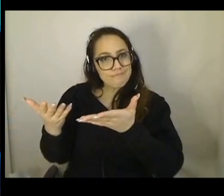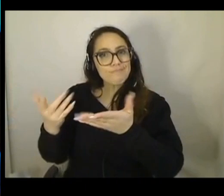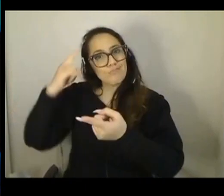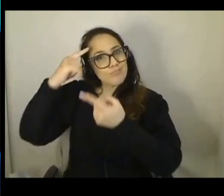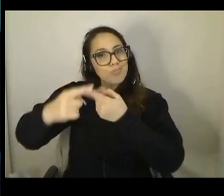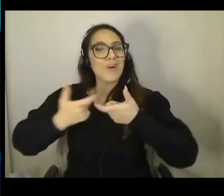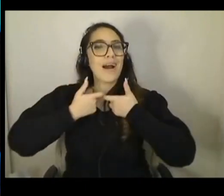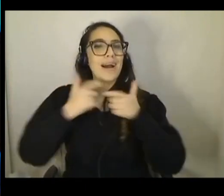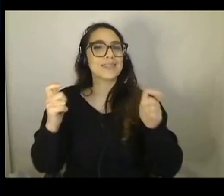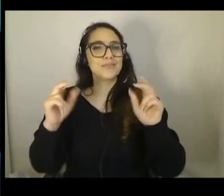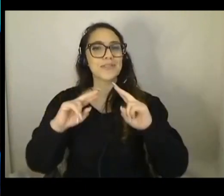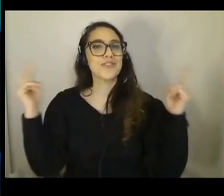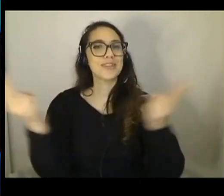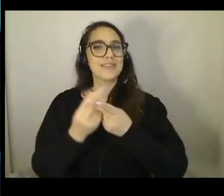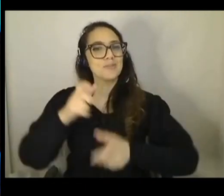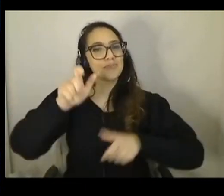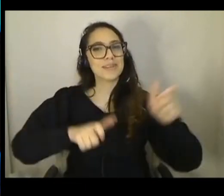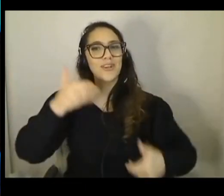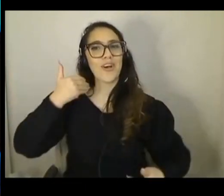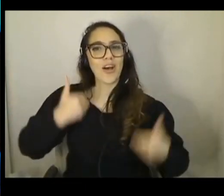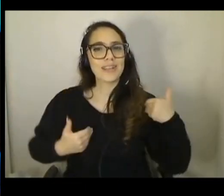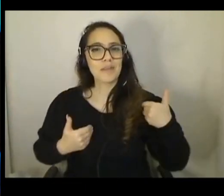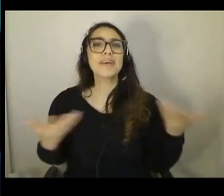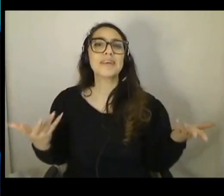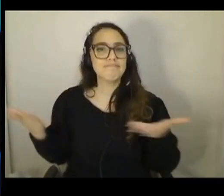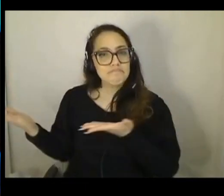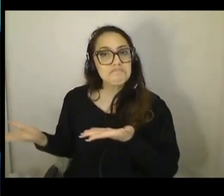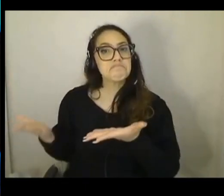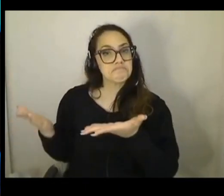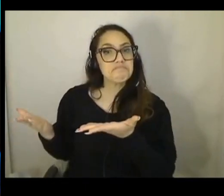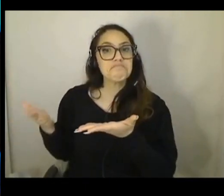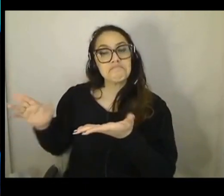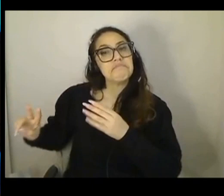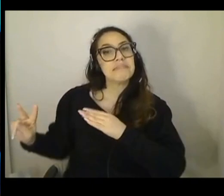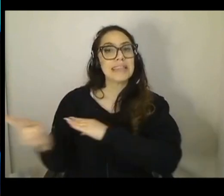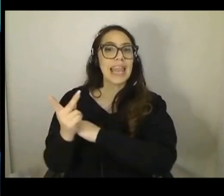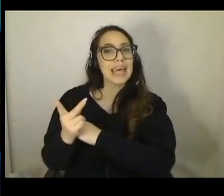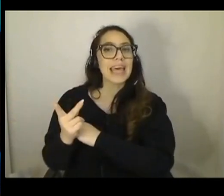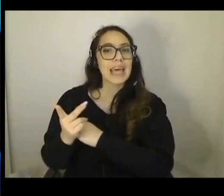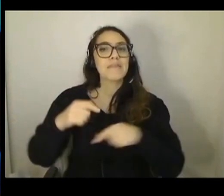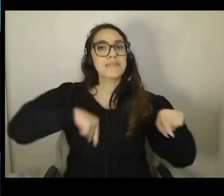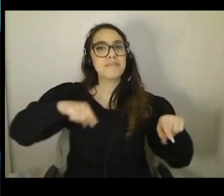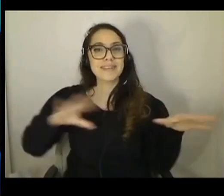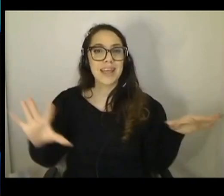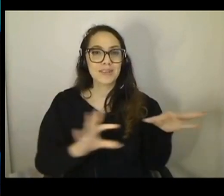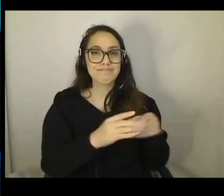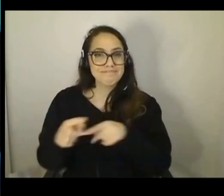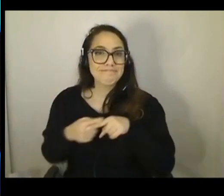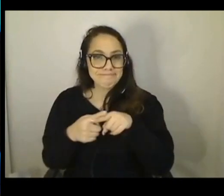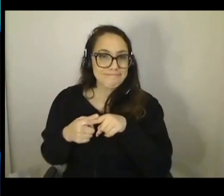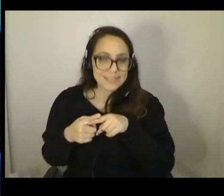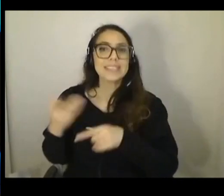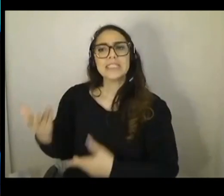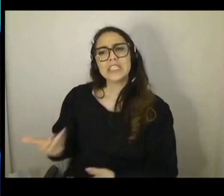l'accessibilité universelle des personnes handicapées, qu'elle sert comme délégué interministériel. Et j'ai envie de vous demander de